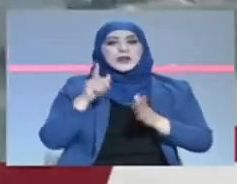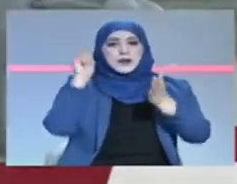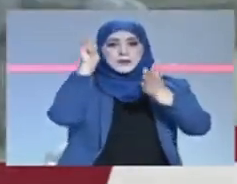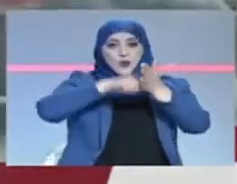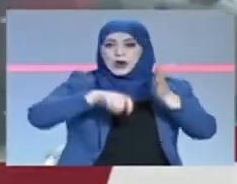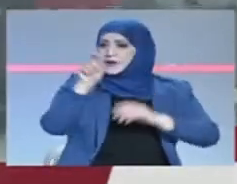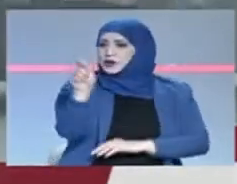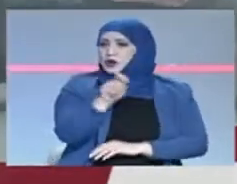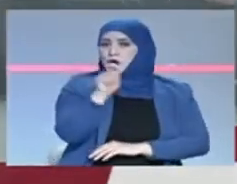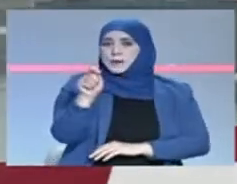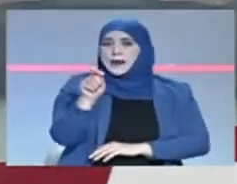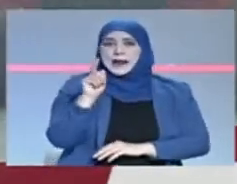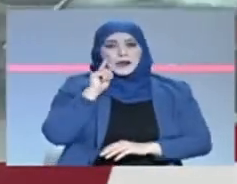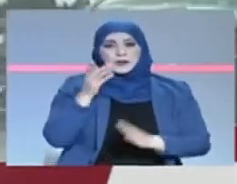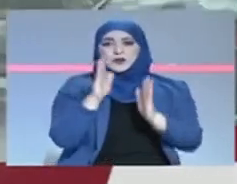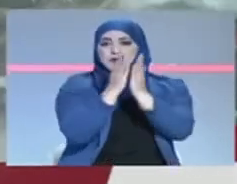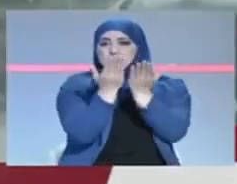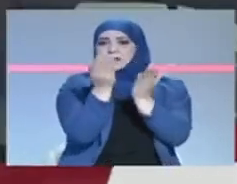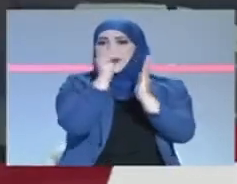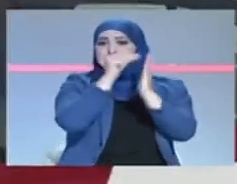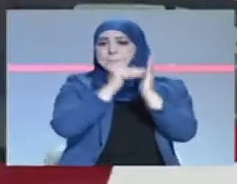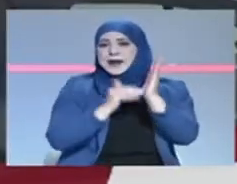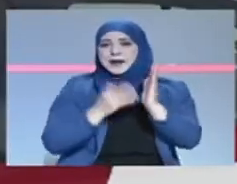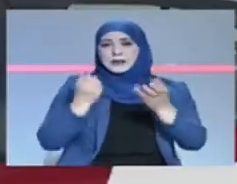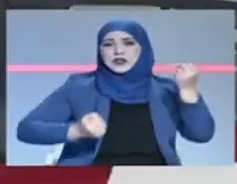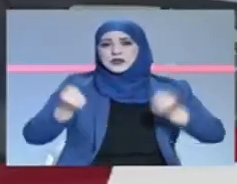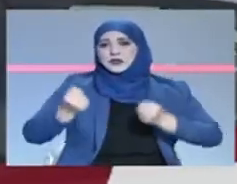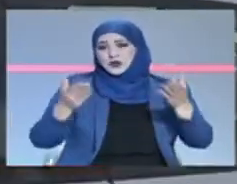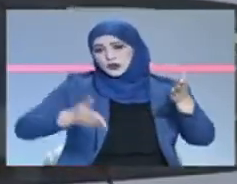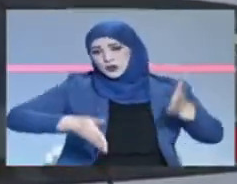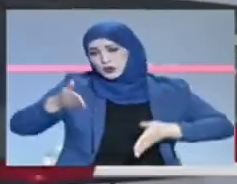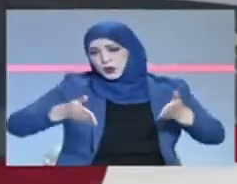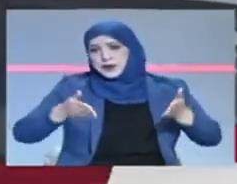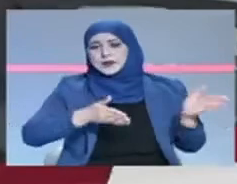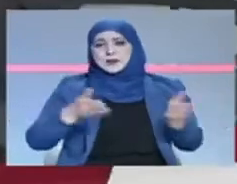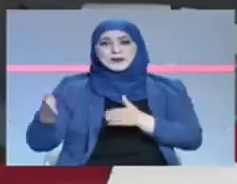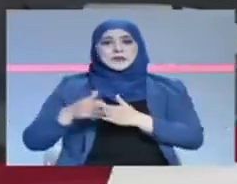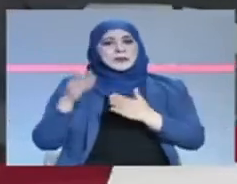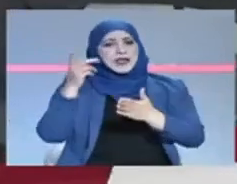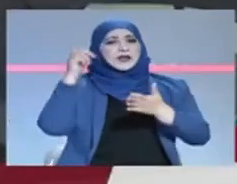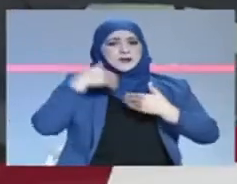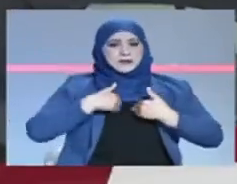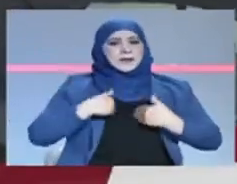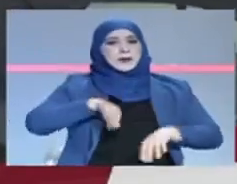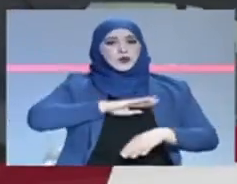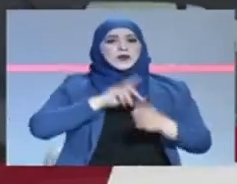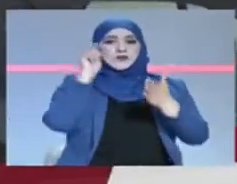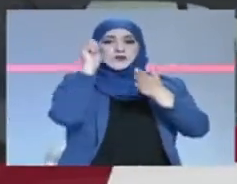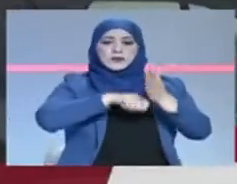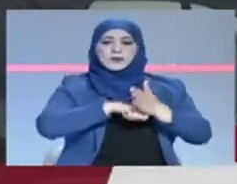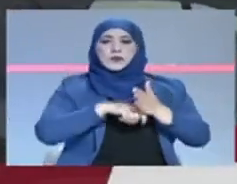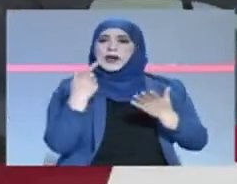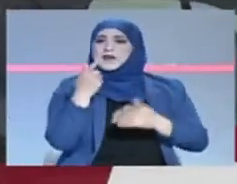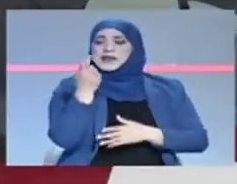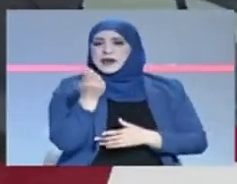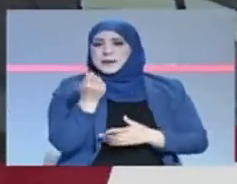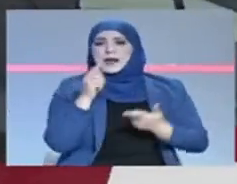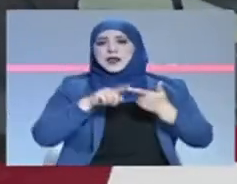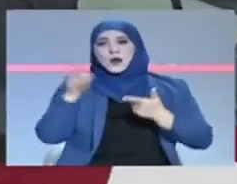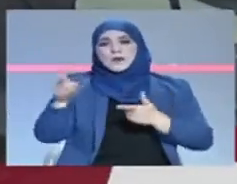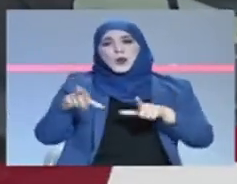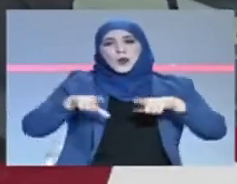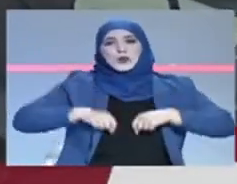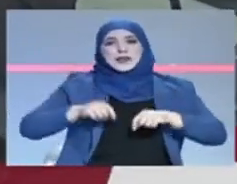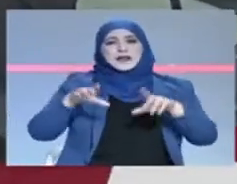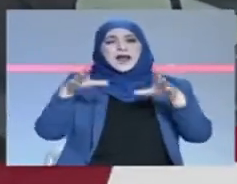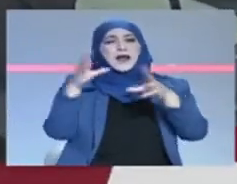مخالفات عادية طبقا لمجلة الطرقات. احنا نتولوا المخالفات المالية، وبالنسبة لأملاك الدولة يتولوا المخالفات الإدارية،